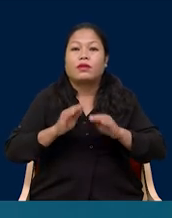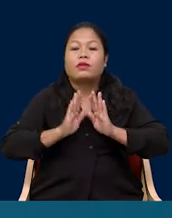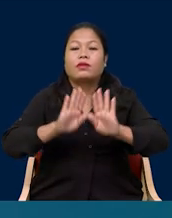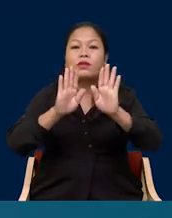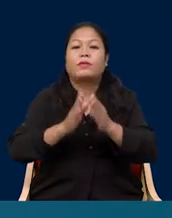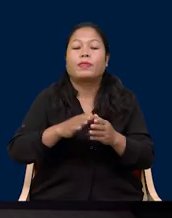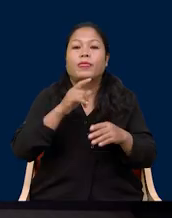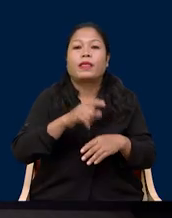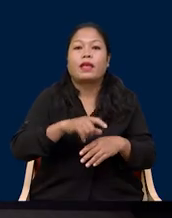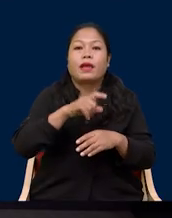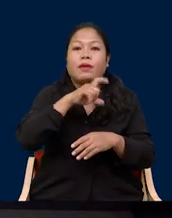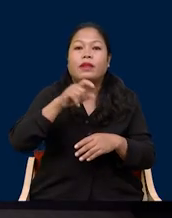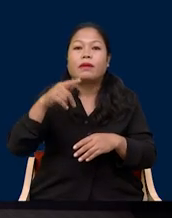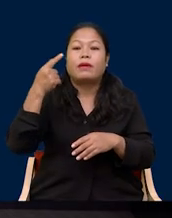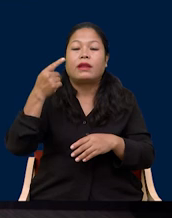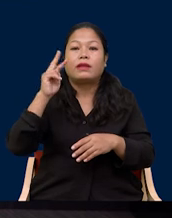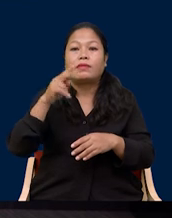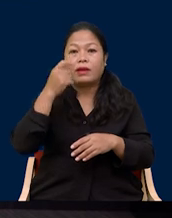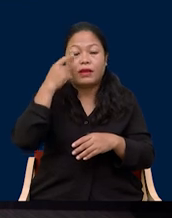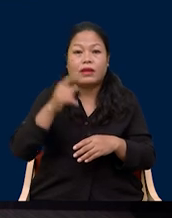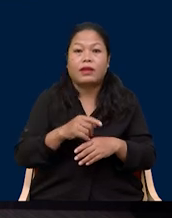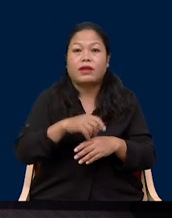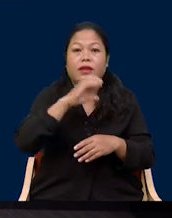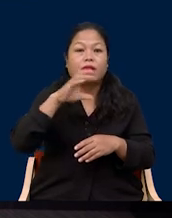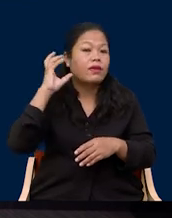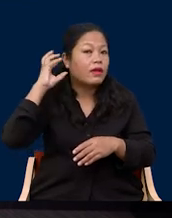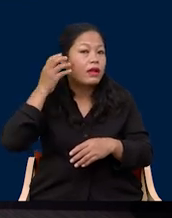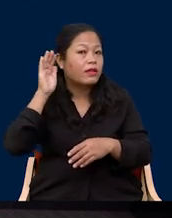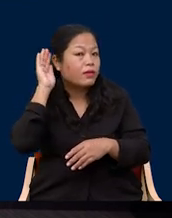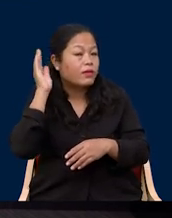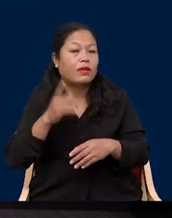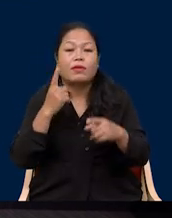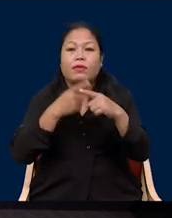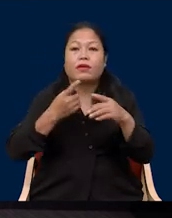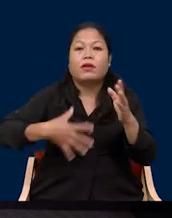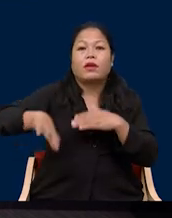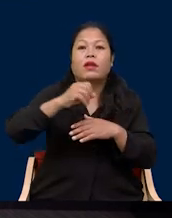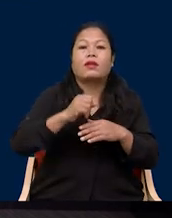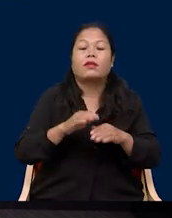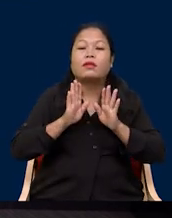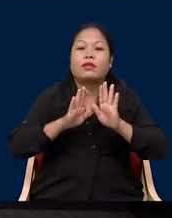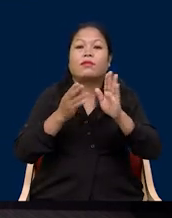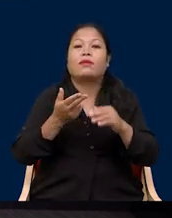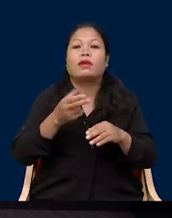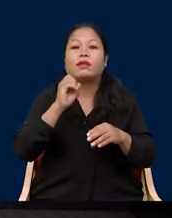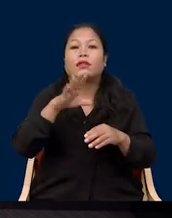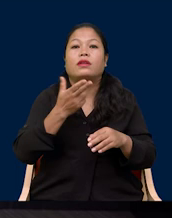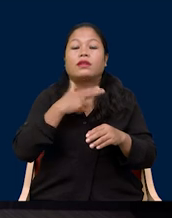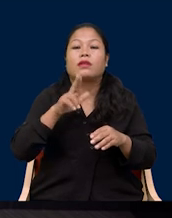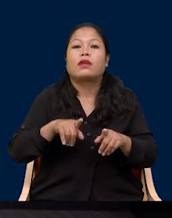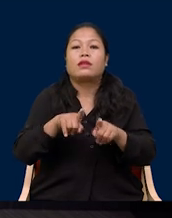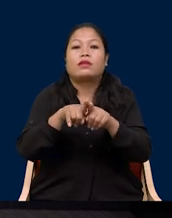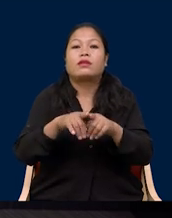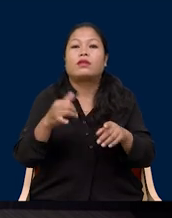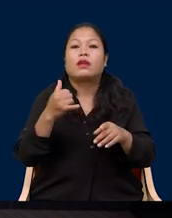गर्न चाहन्छौँ. हामी नेपाल टेलिभिजन हेर्नुहुने र रेडियो कान्तिपुर सुनेर हामीसँग जोडिनुहुने सबैलाई धन्यवाद दिन